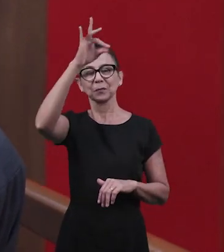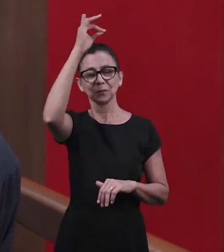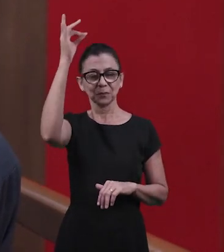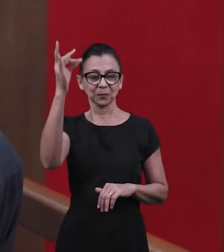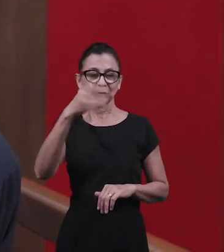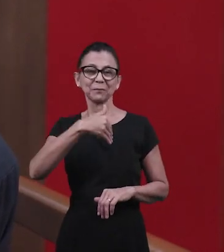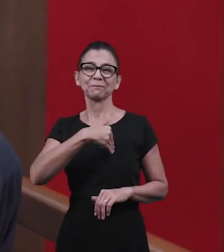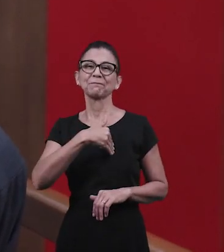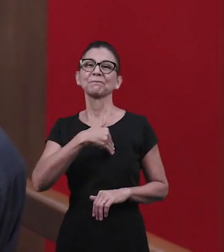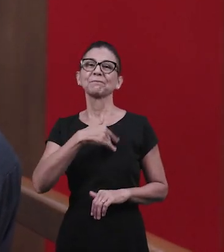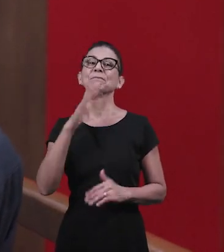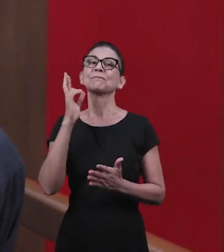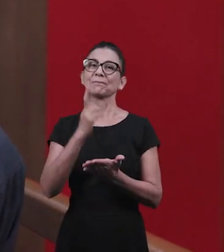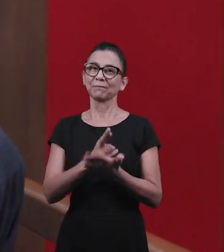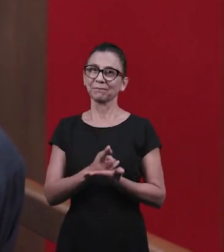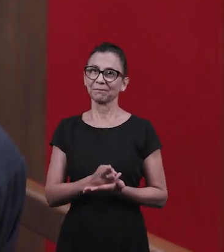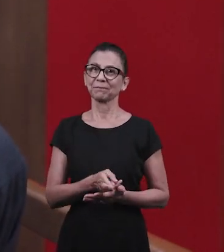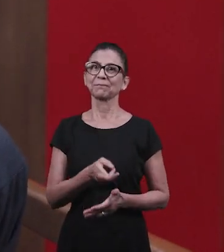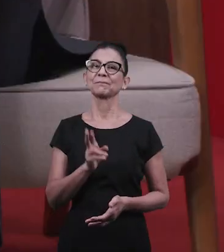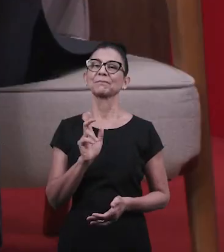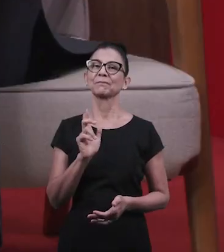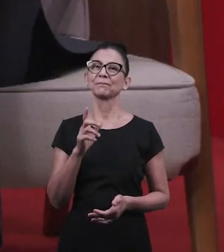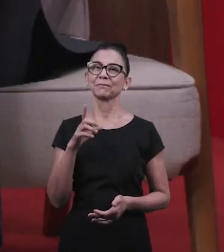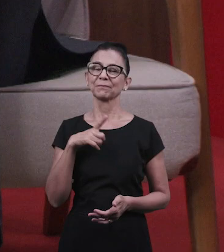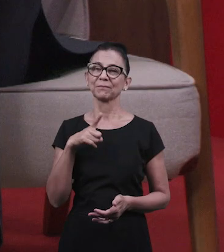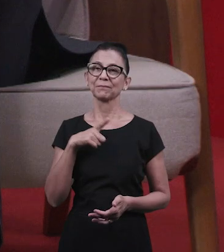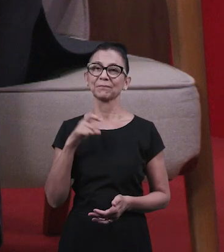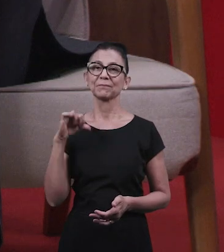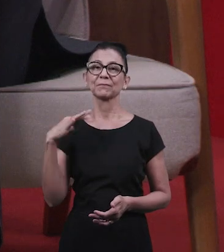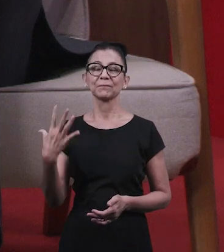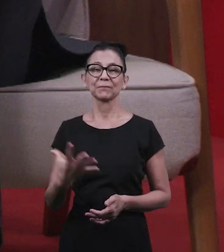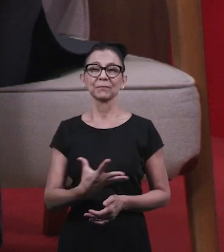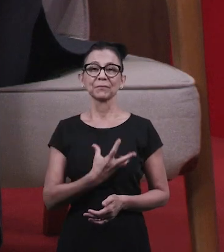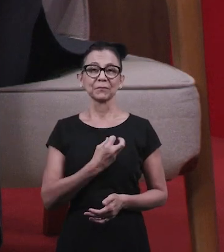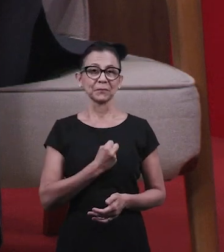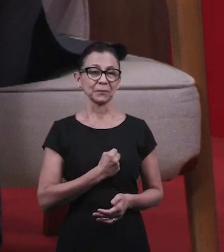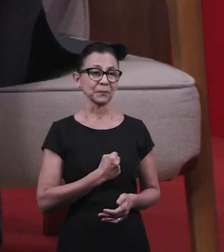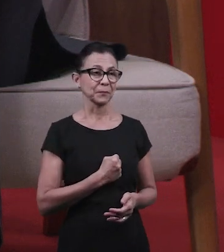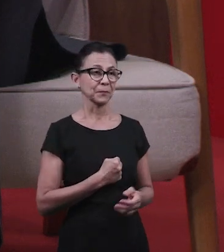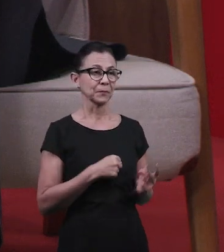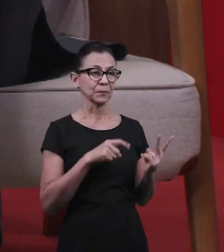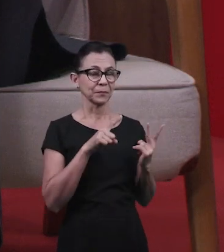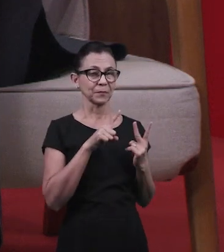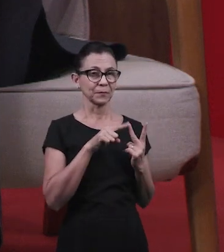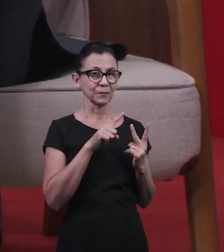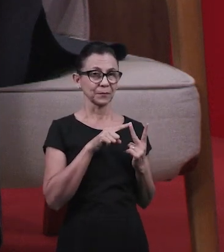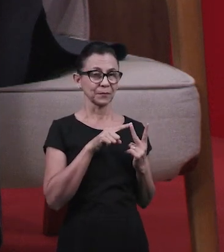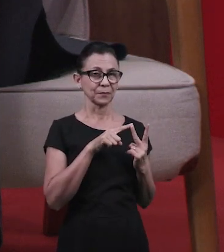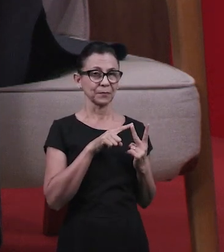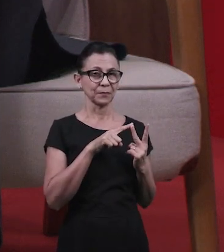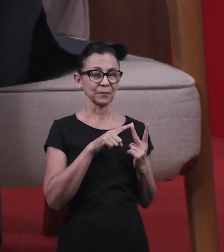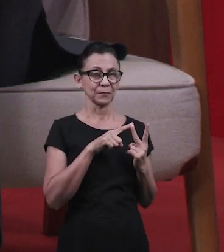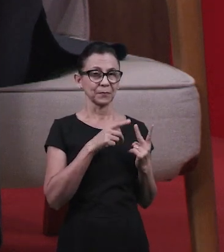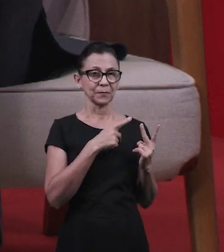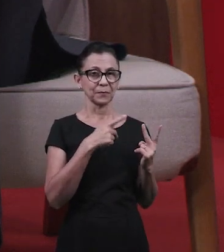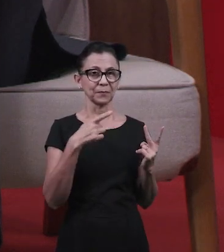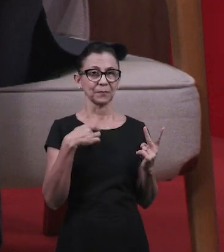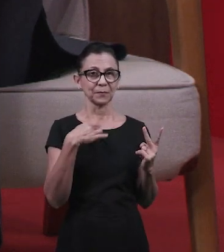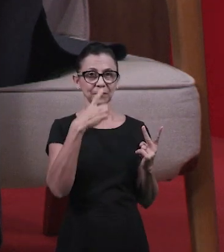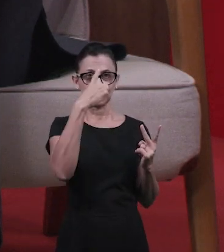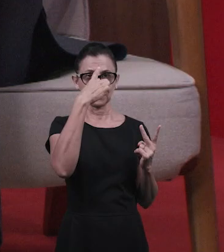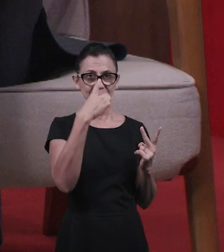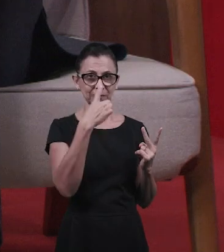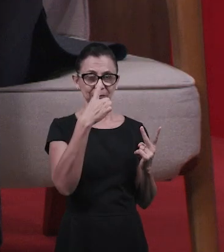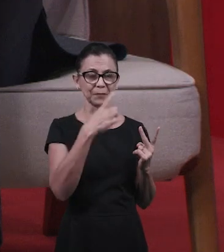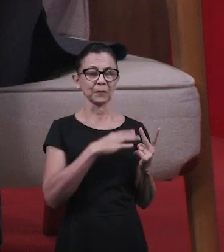là, Daniel, cela porte de fruits. Il est important d'expliquer que l'aspect prophétique, qui est le plus